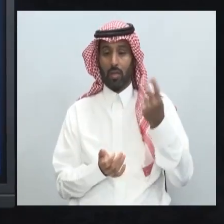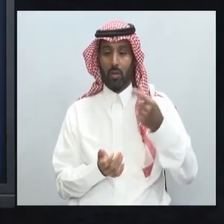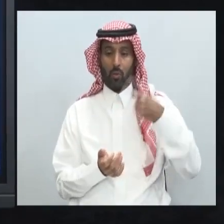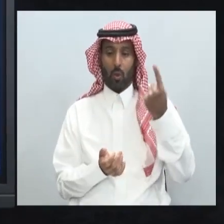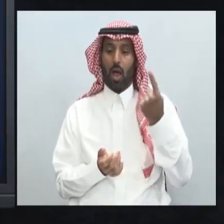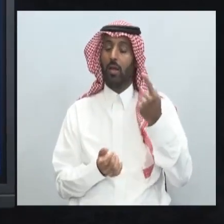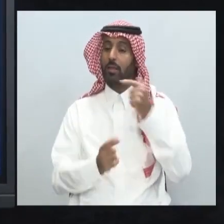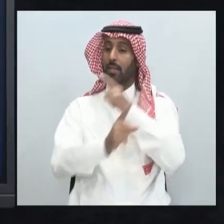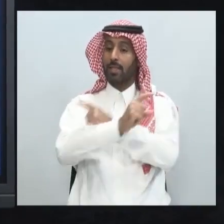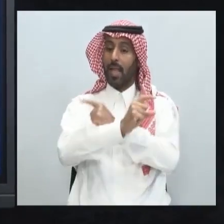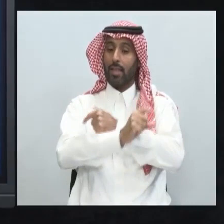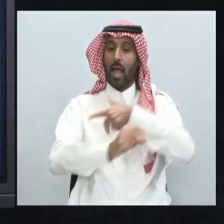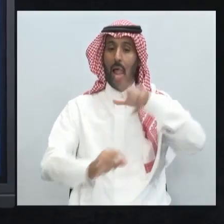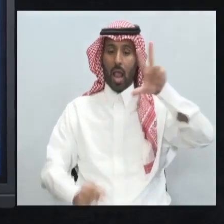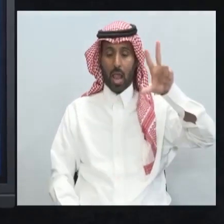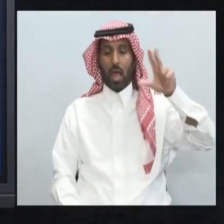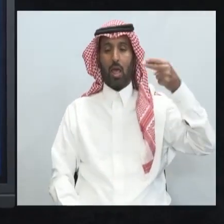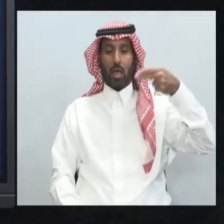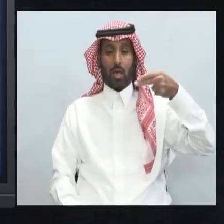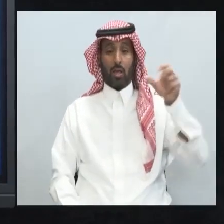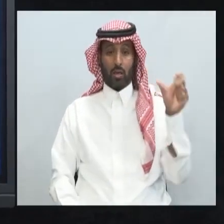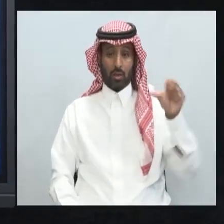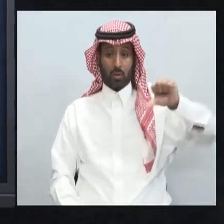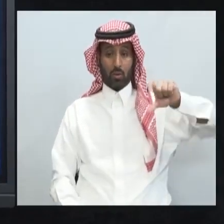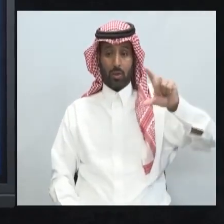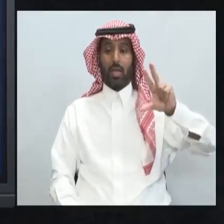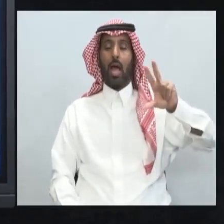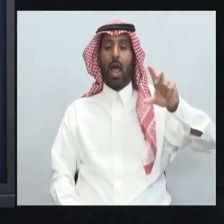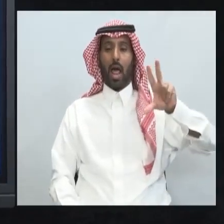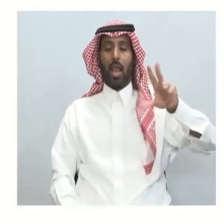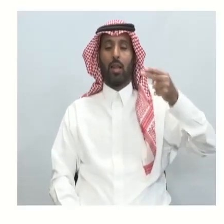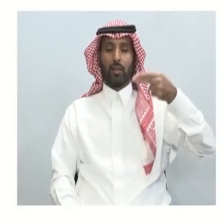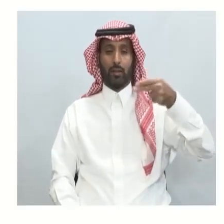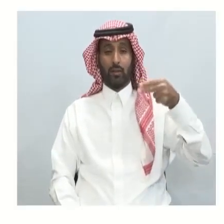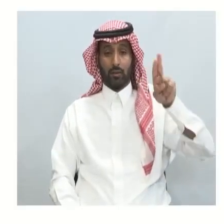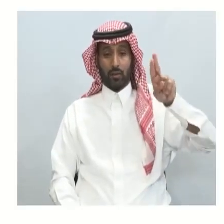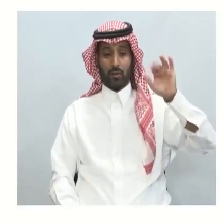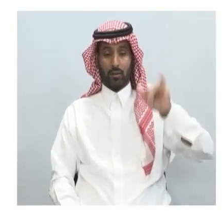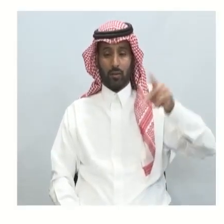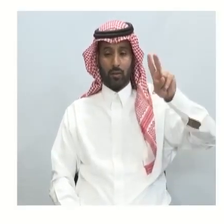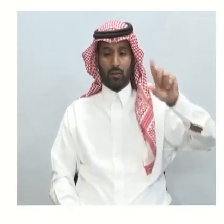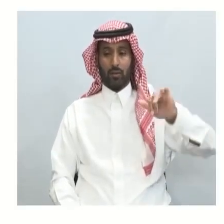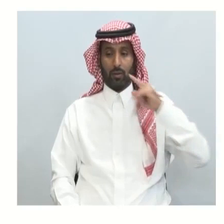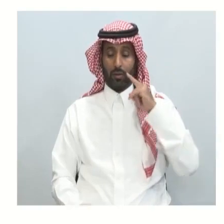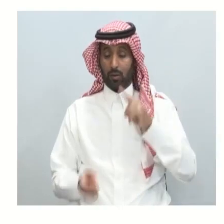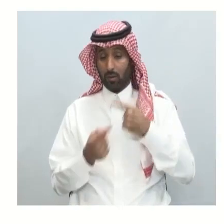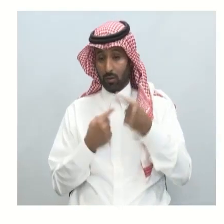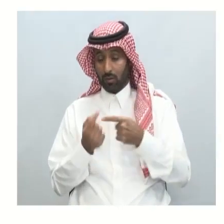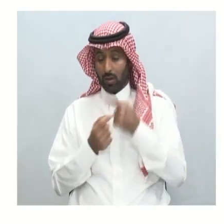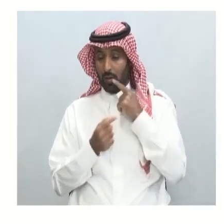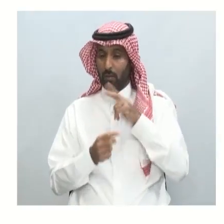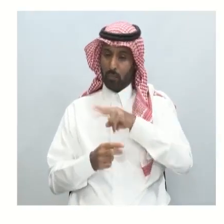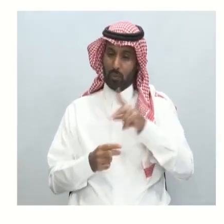العنود العتيبي ونرحب باستاذ لغه الاشاره صالح العوجان باذن الله اليوم سنكمل الدرس الاخير في المنهج تابع الروابط التساهميه القطبيه